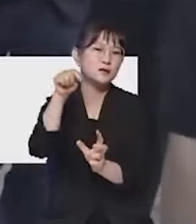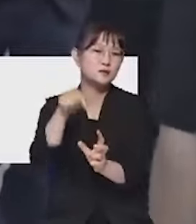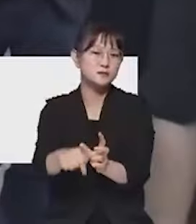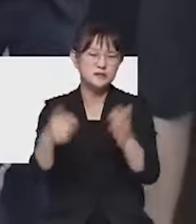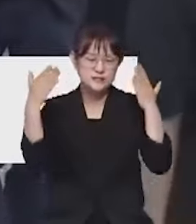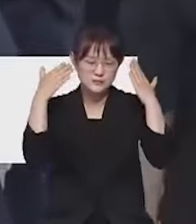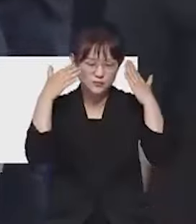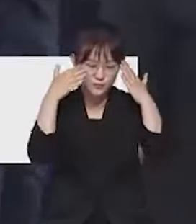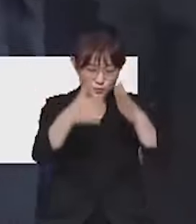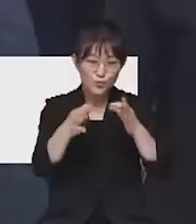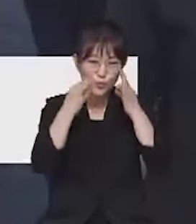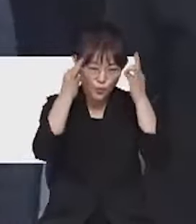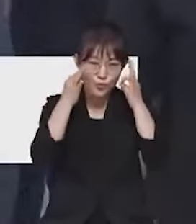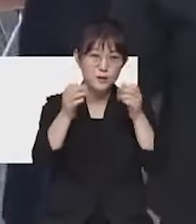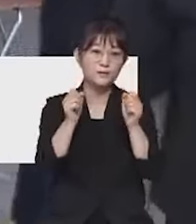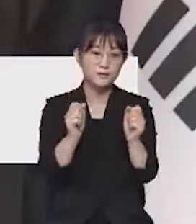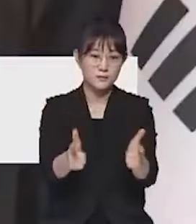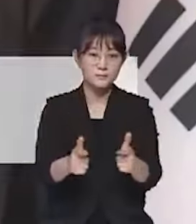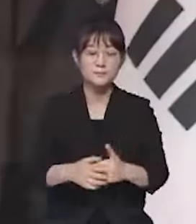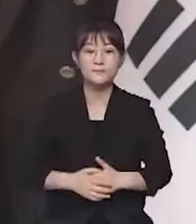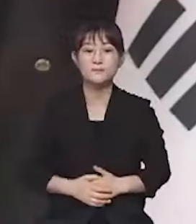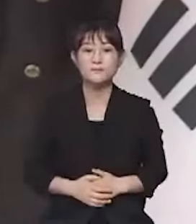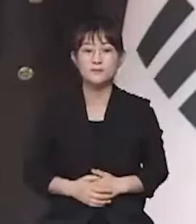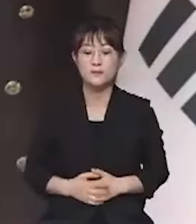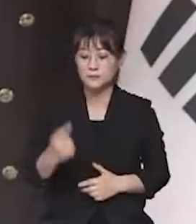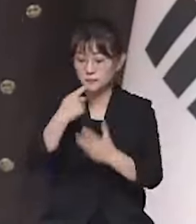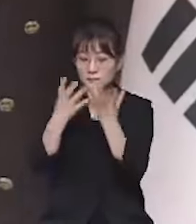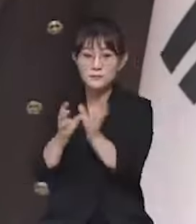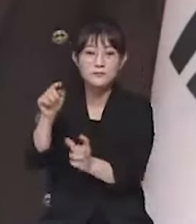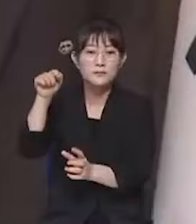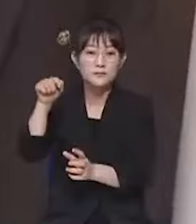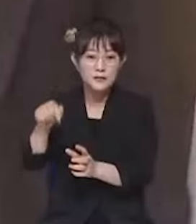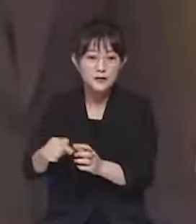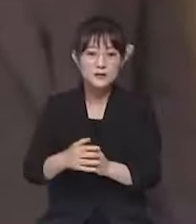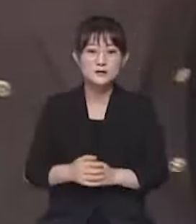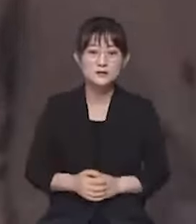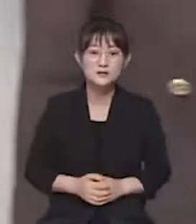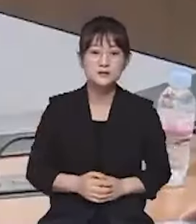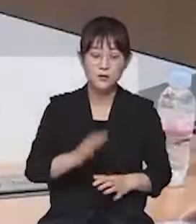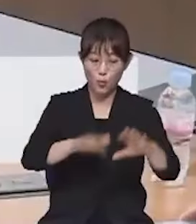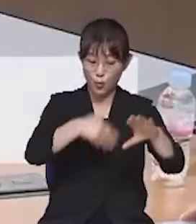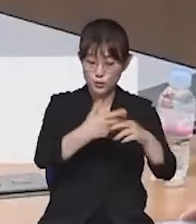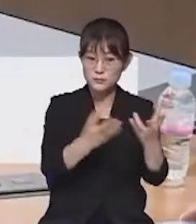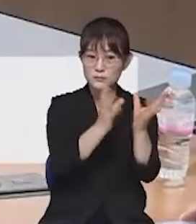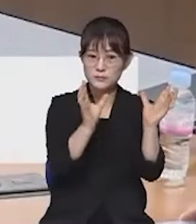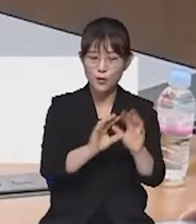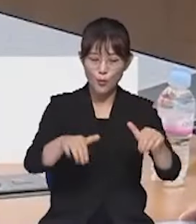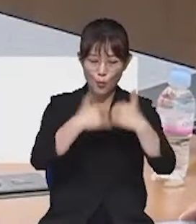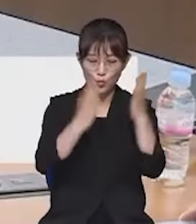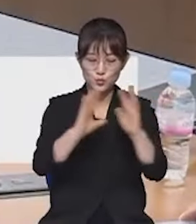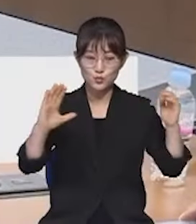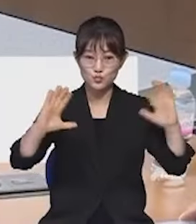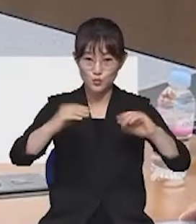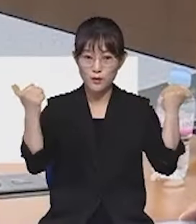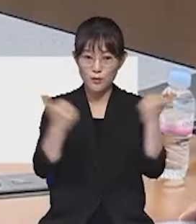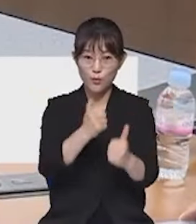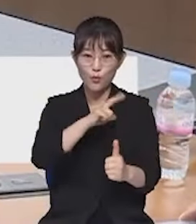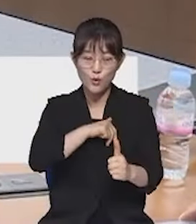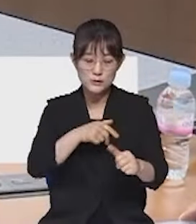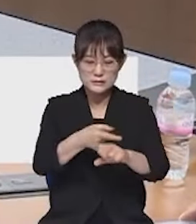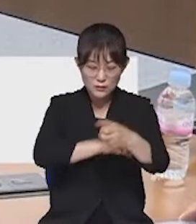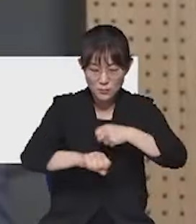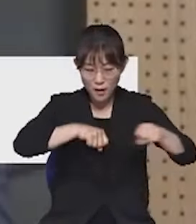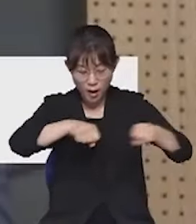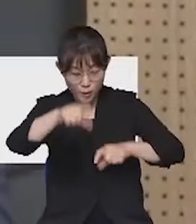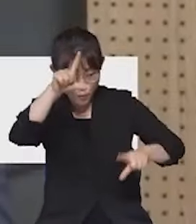기회도 봤던 거라고 생각을 하는데 민주당은 총 동원령까지 내려진 혁신당의 공격적인 선거 전략에